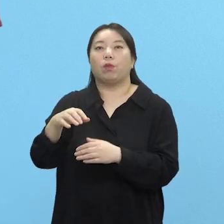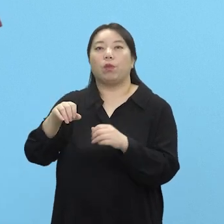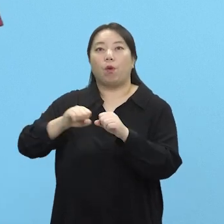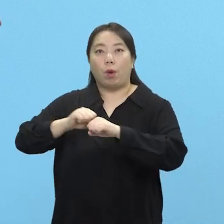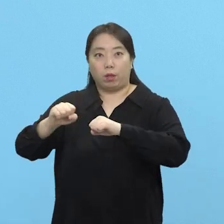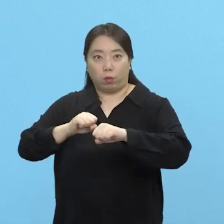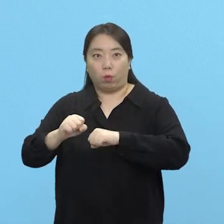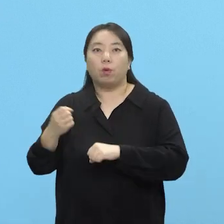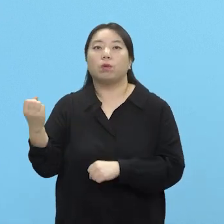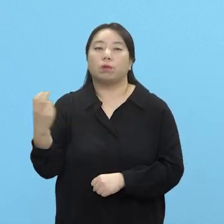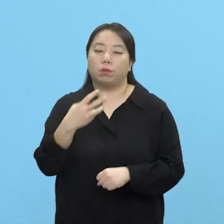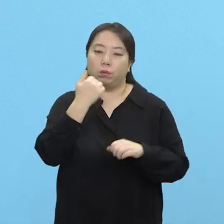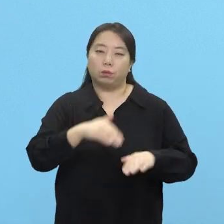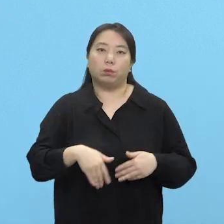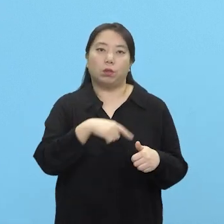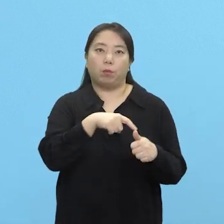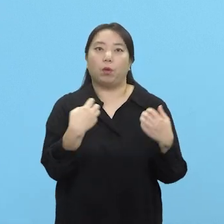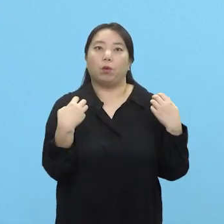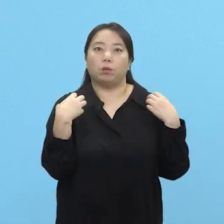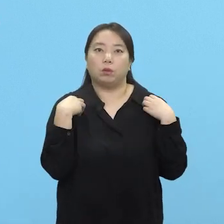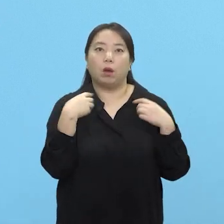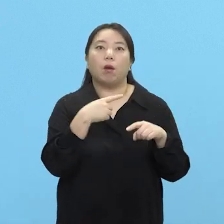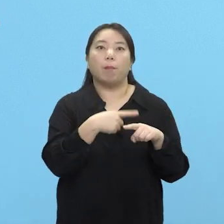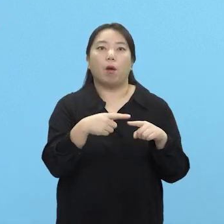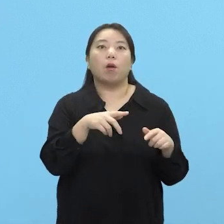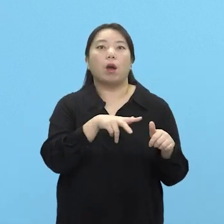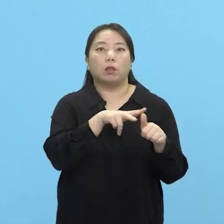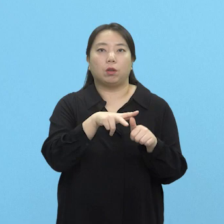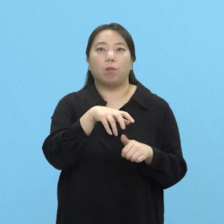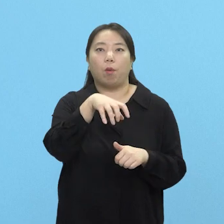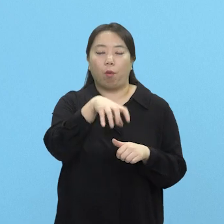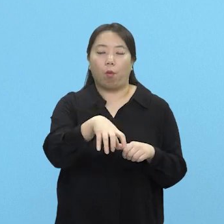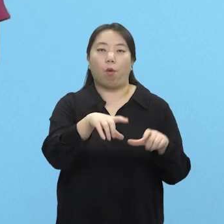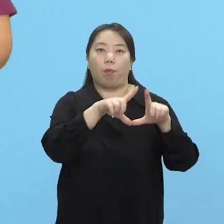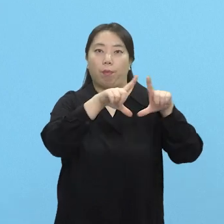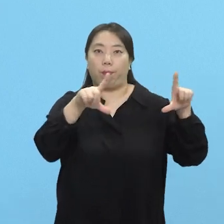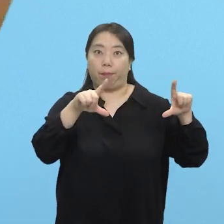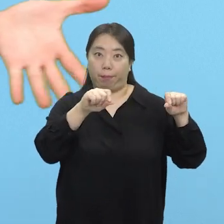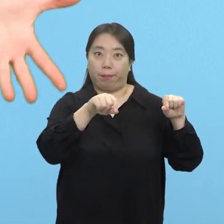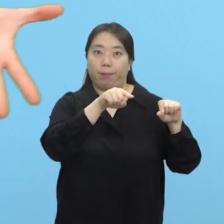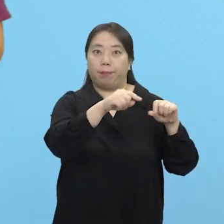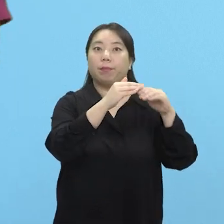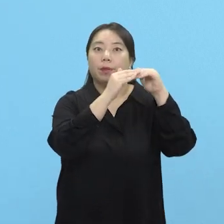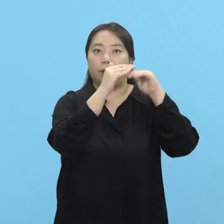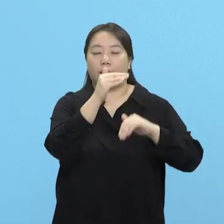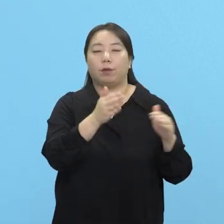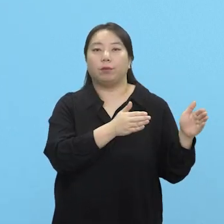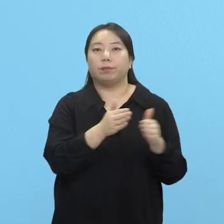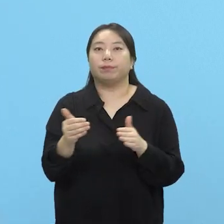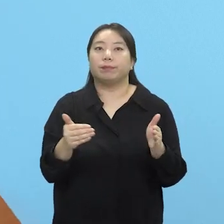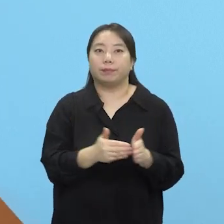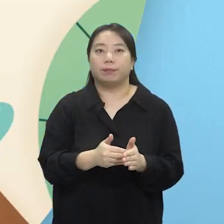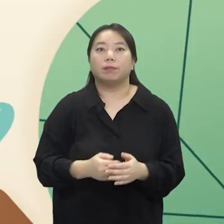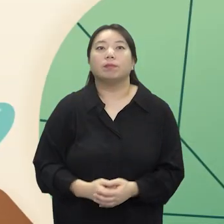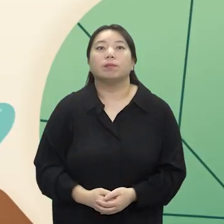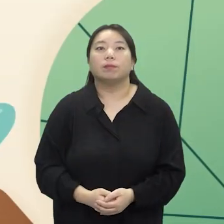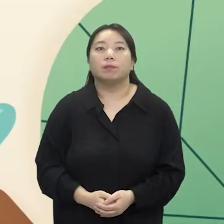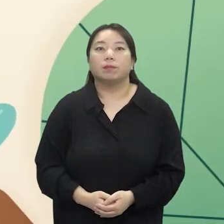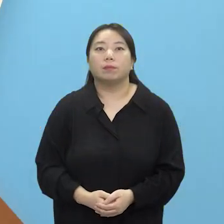그리고 충남교육청 교육과정평가정보원 현판 제막식 소식까지 다양하게 준비했습니다.